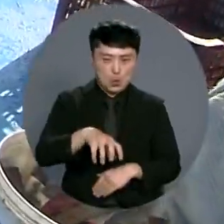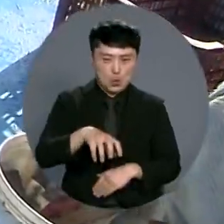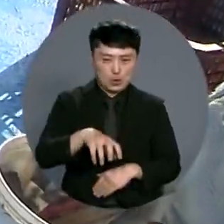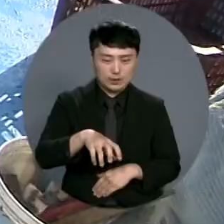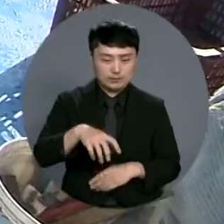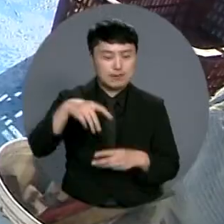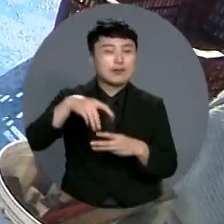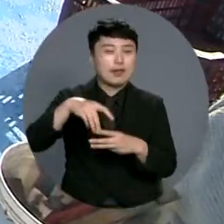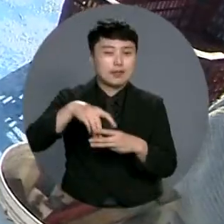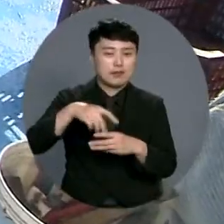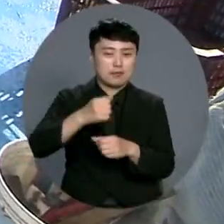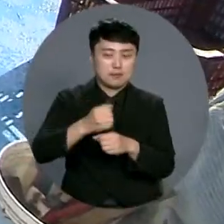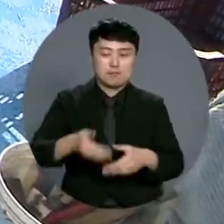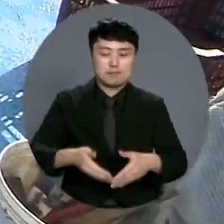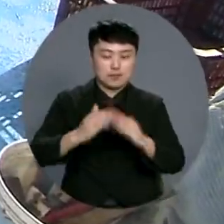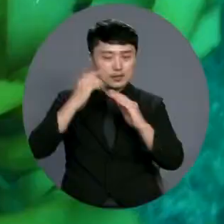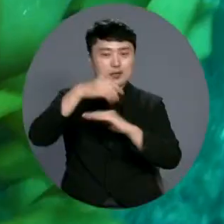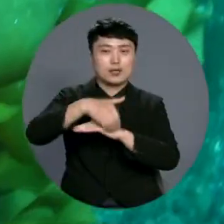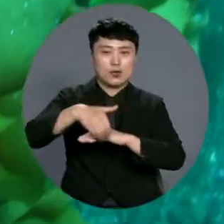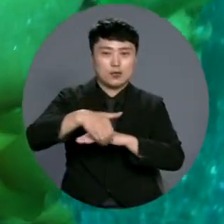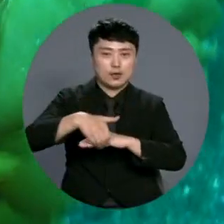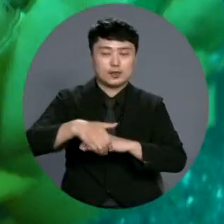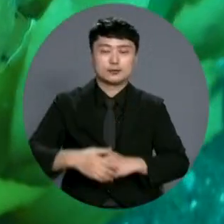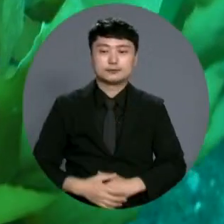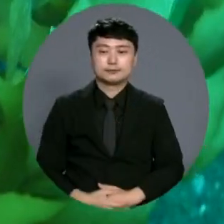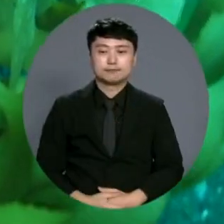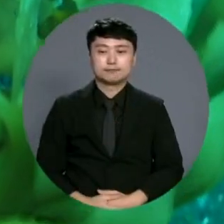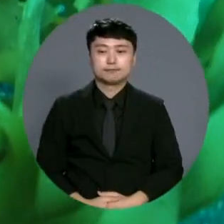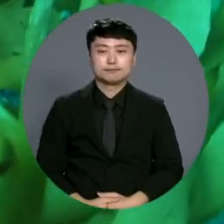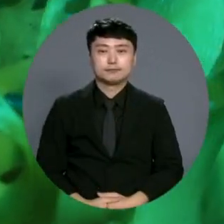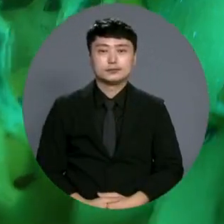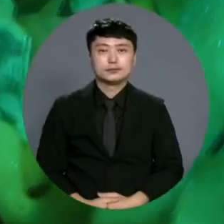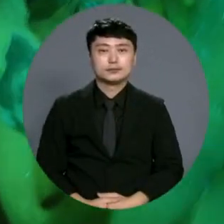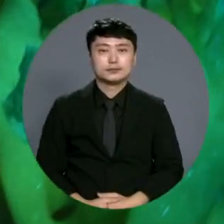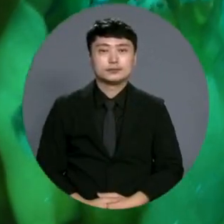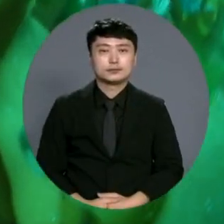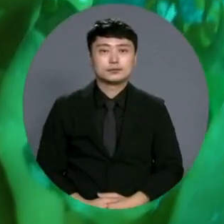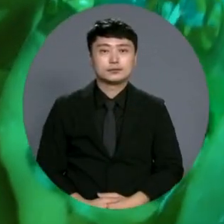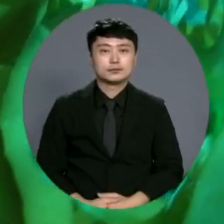블루카본 센터 구축을 추진하고 있습니다. MBC 뉴스 박재형입니다.